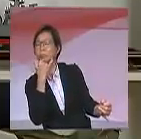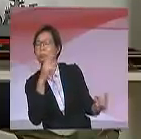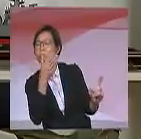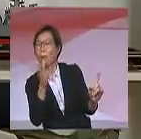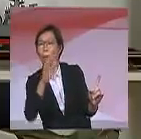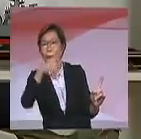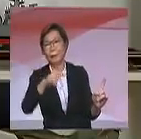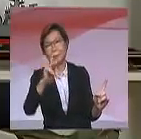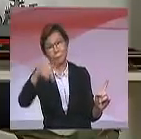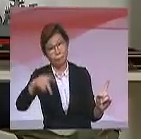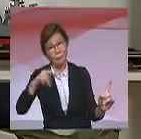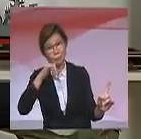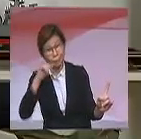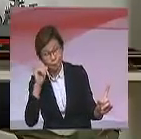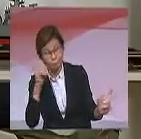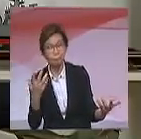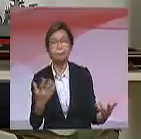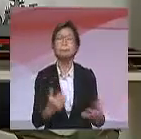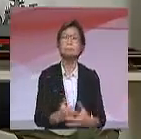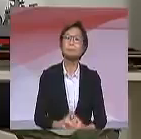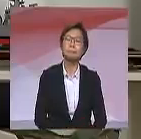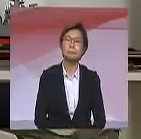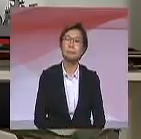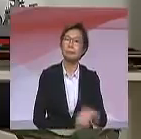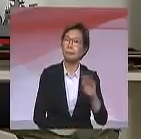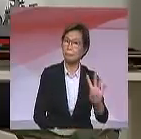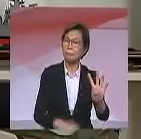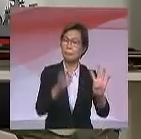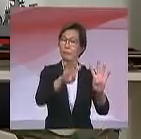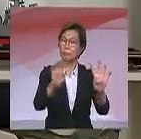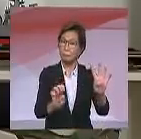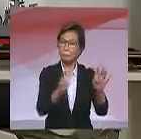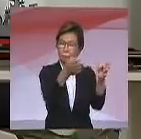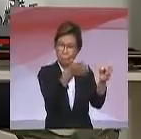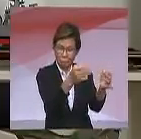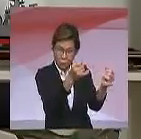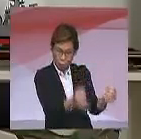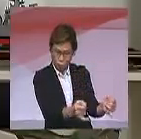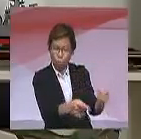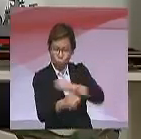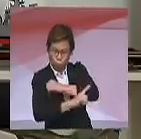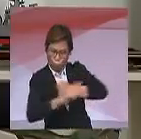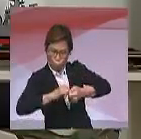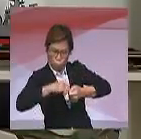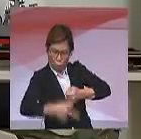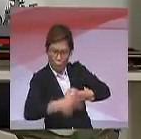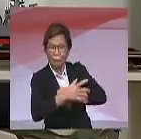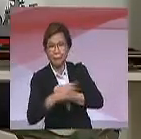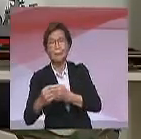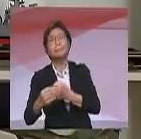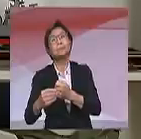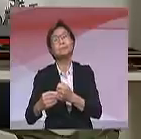PKPP. Daripada jumlah itu, seramai 440 individu telah dikompaun,